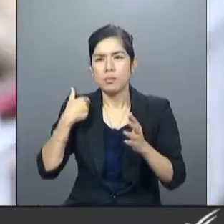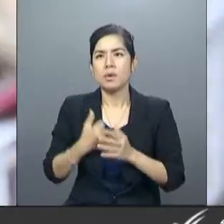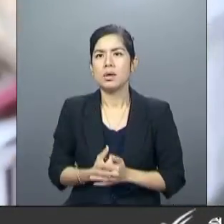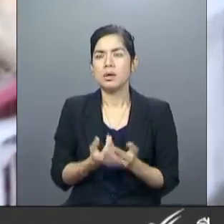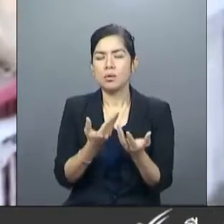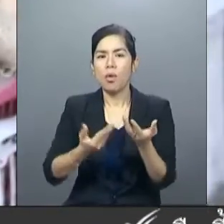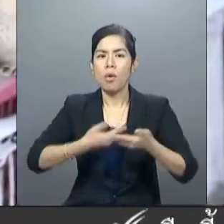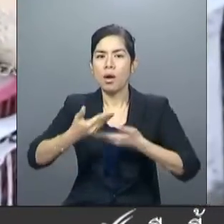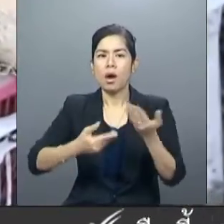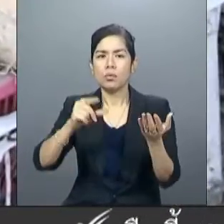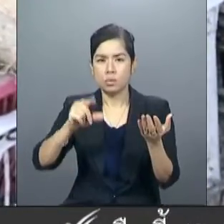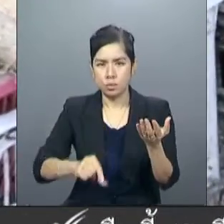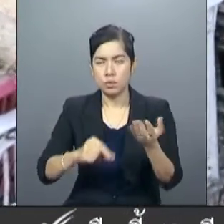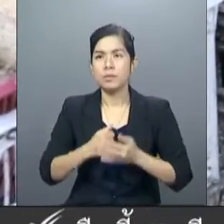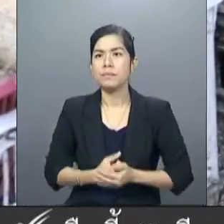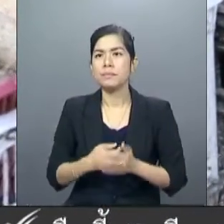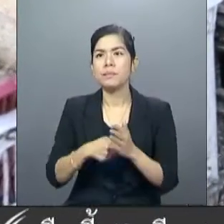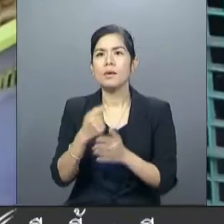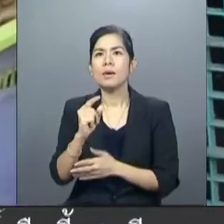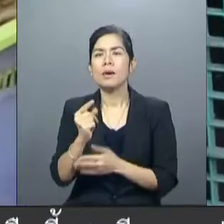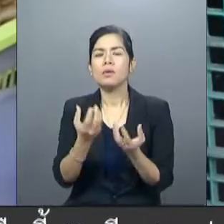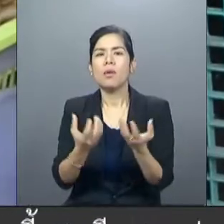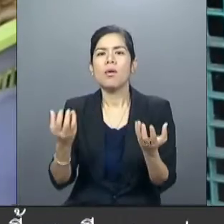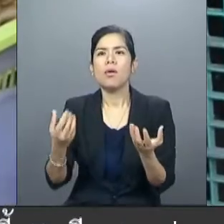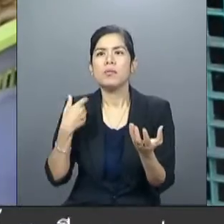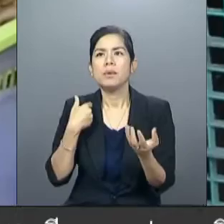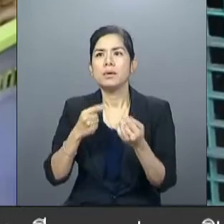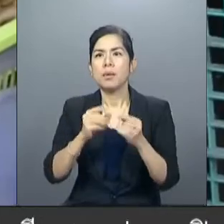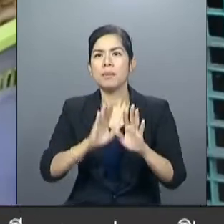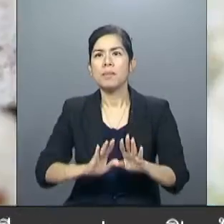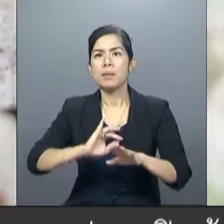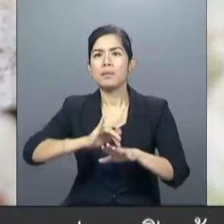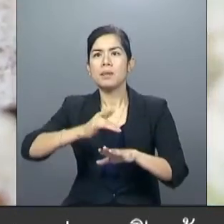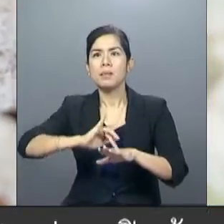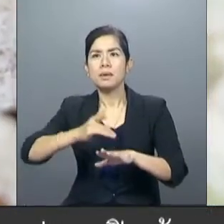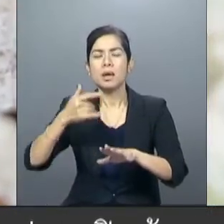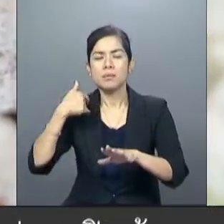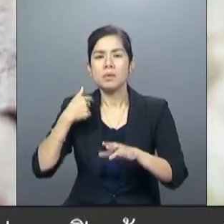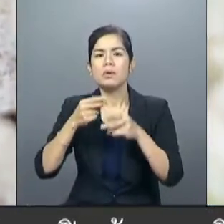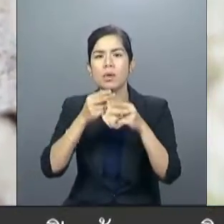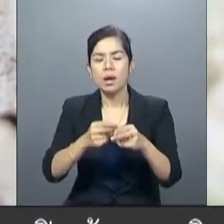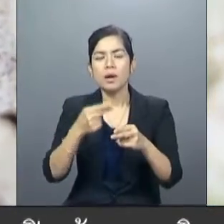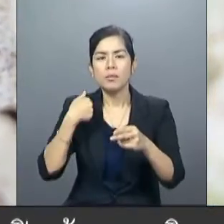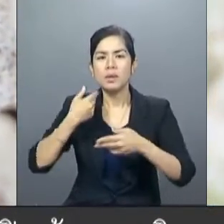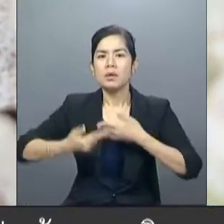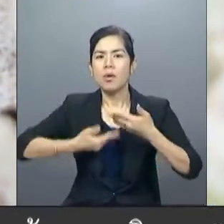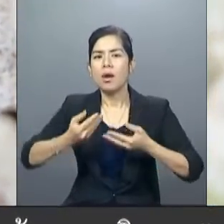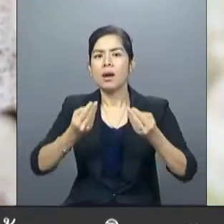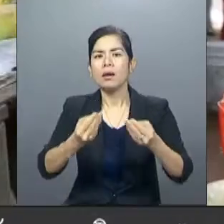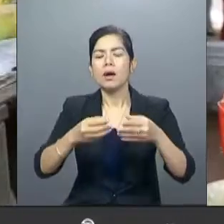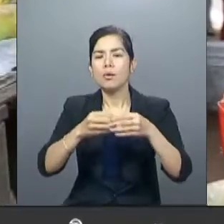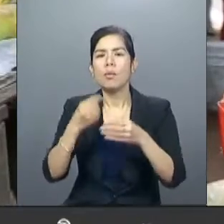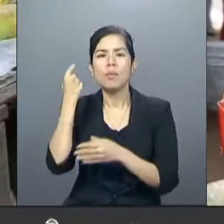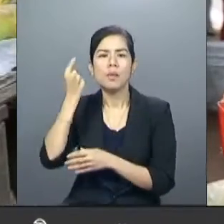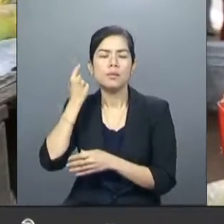กเนื่องจากเป็นสินค้าที่หามาได้จากป่าและเลี้ยงเองปลูกเองแล้วนำมาขายให้กับนักท่องเที่ยวที่สัญจร